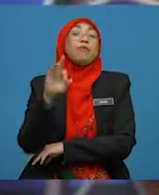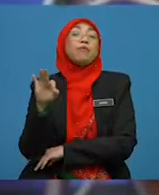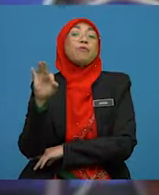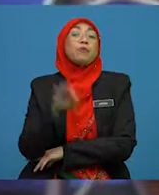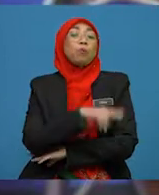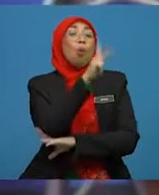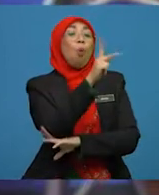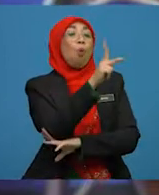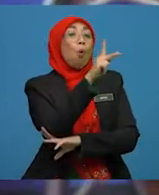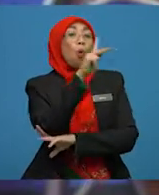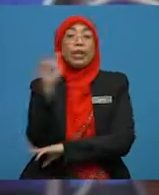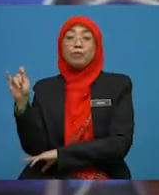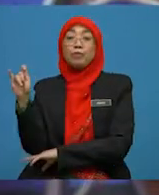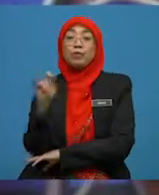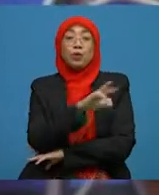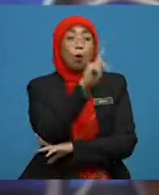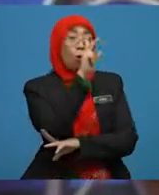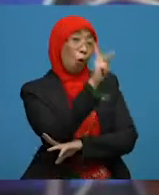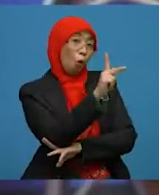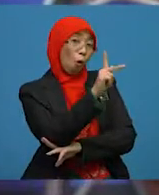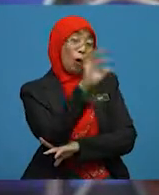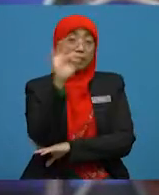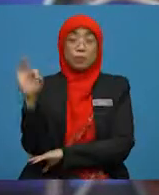dapat mendengar dengan teliti.